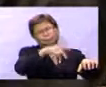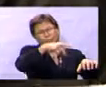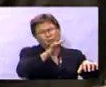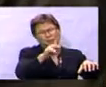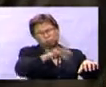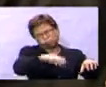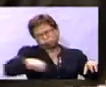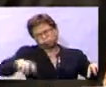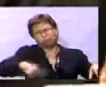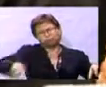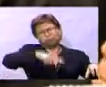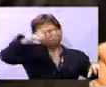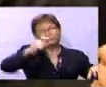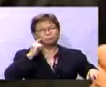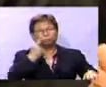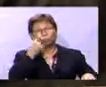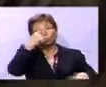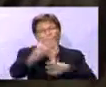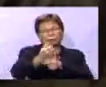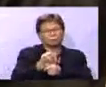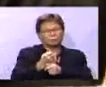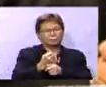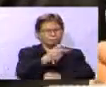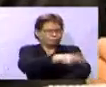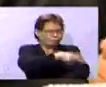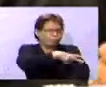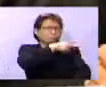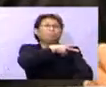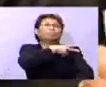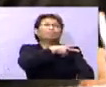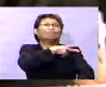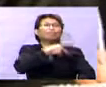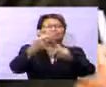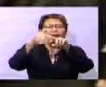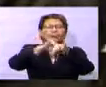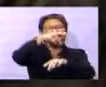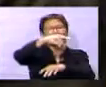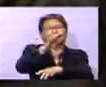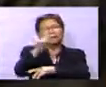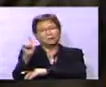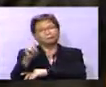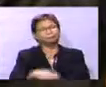serius untuk mendapatkan pengiktirafan daripada PBT.